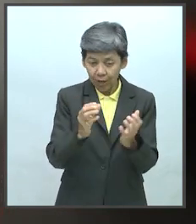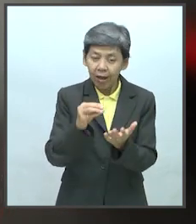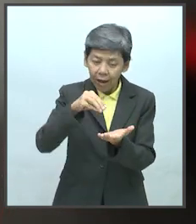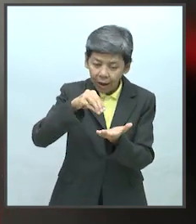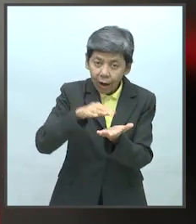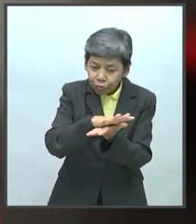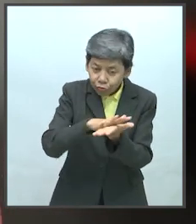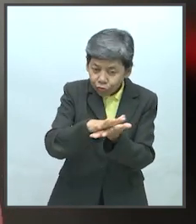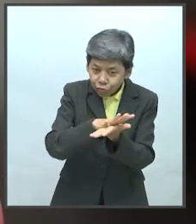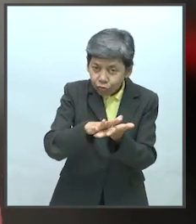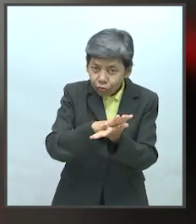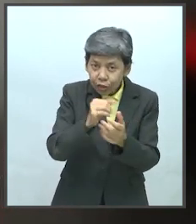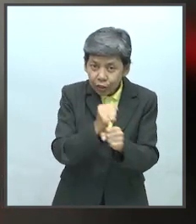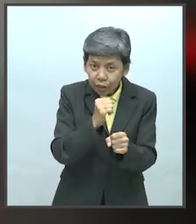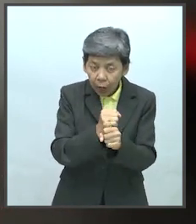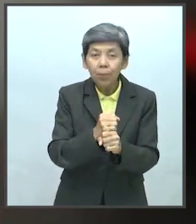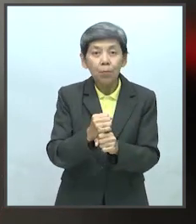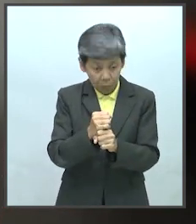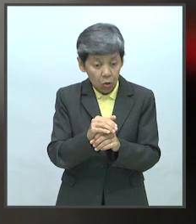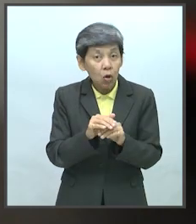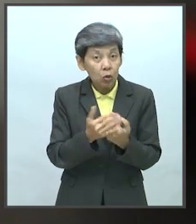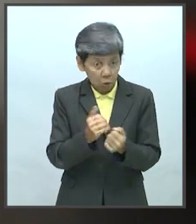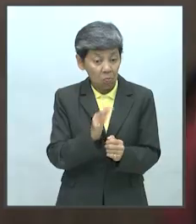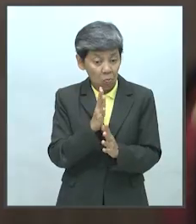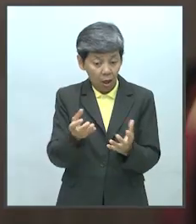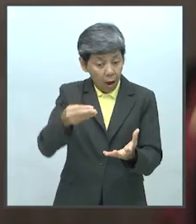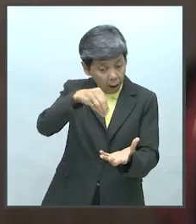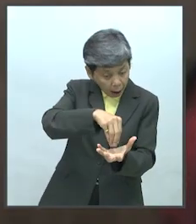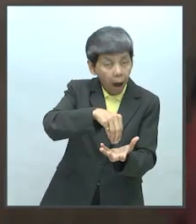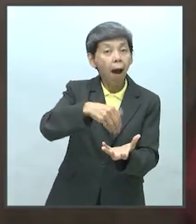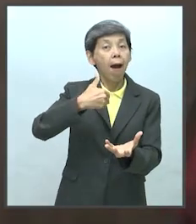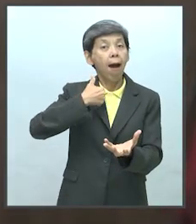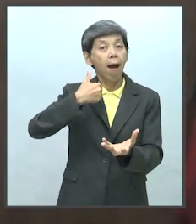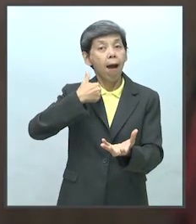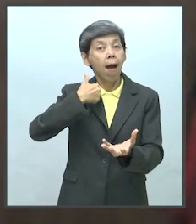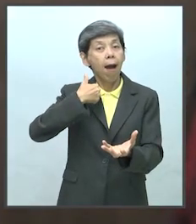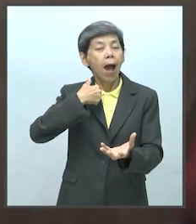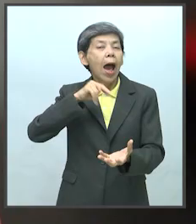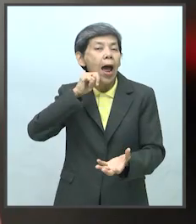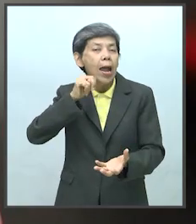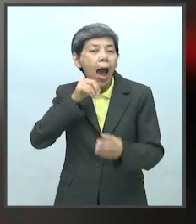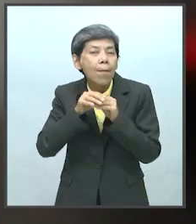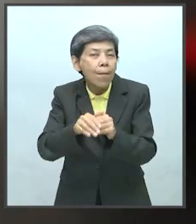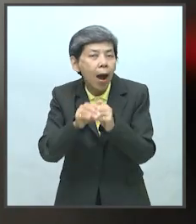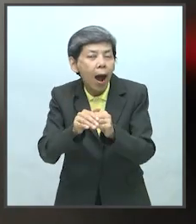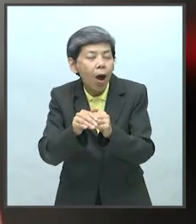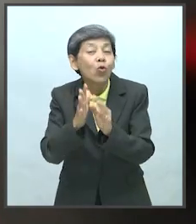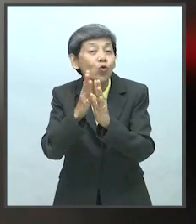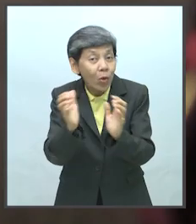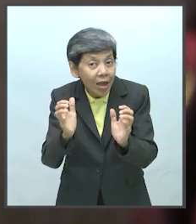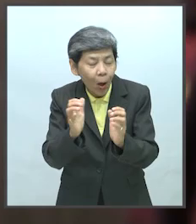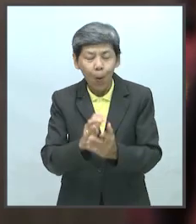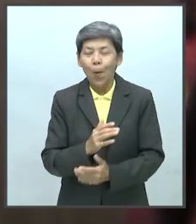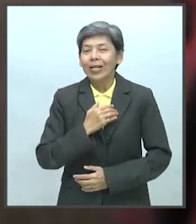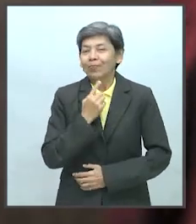อยกันนะครับเราจะทำใส่เนื้อทุเรียนลงไปในบัวลอยด้วยแล้วก็จะทำน้ำกะทิทุเรียนด้วย โอ้ย